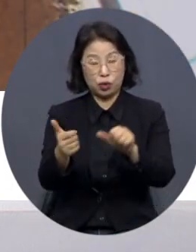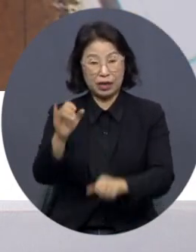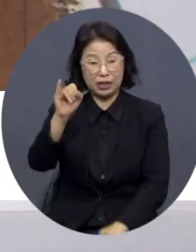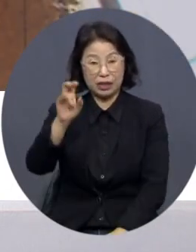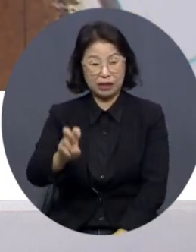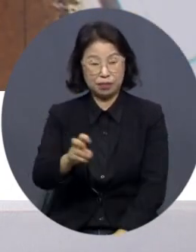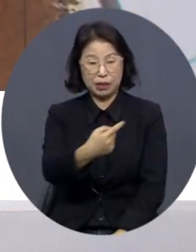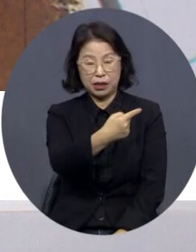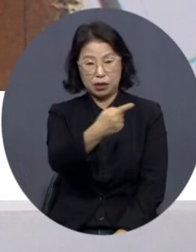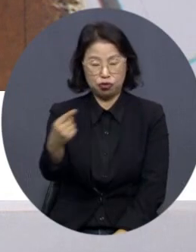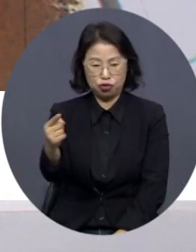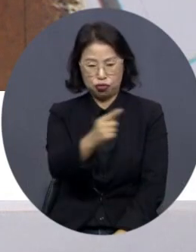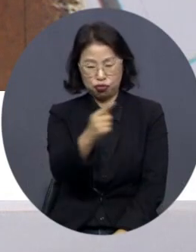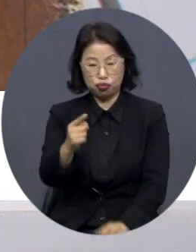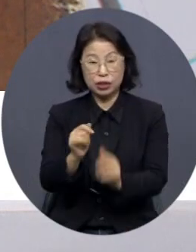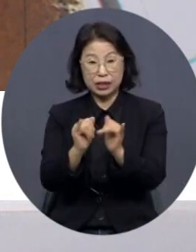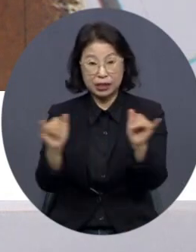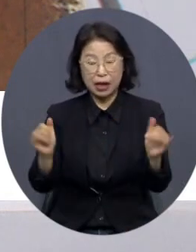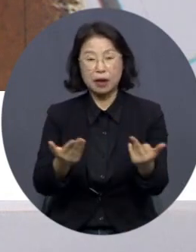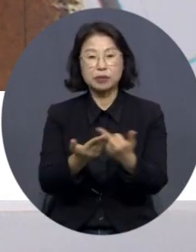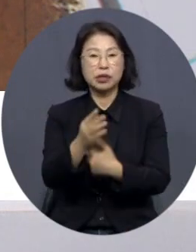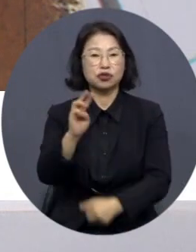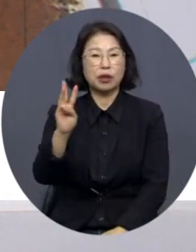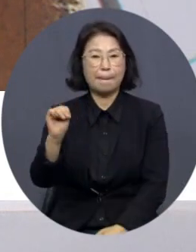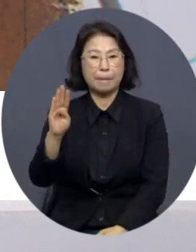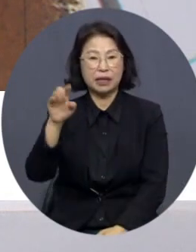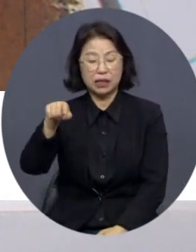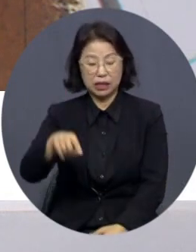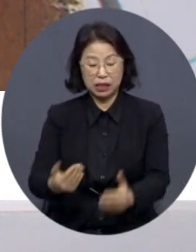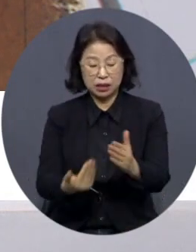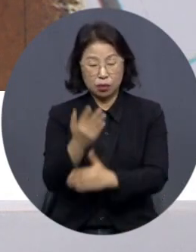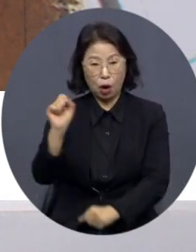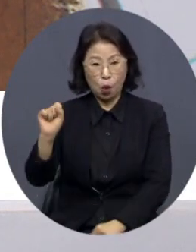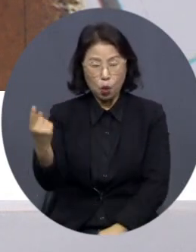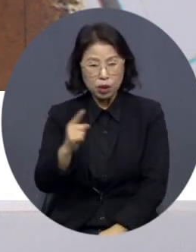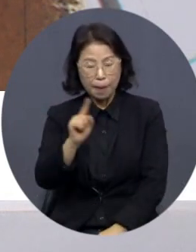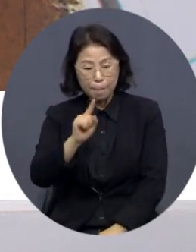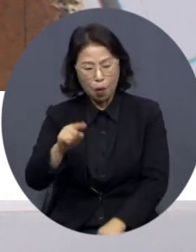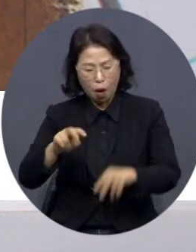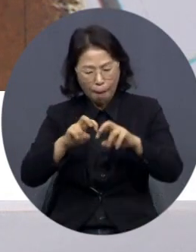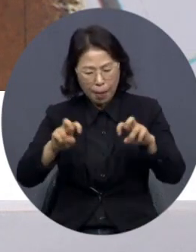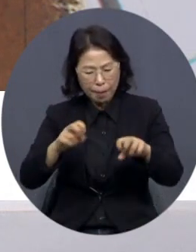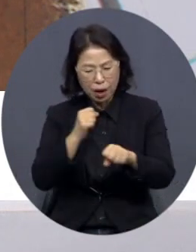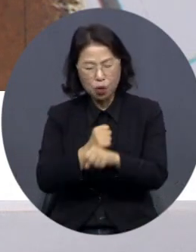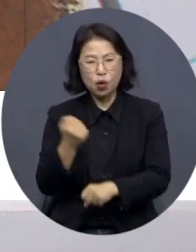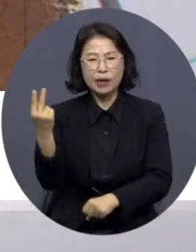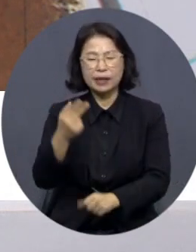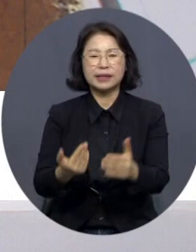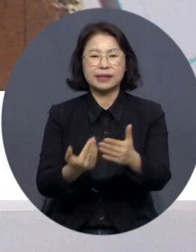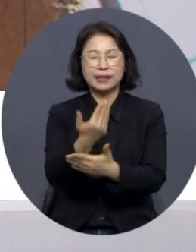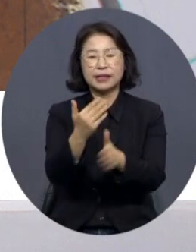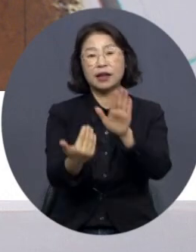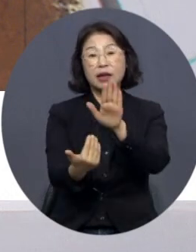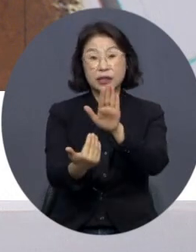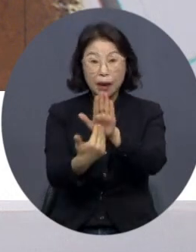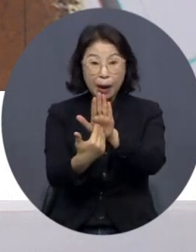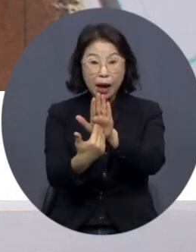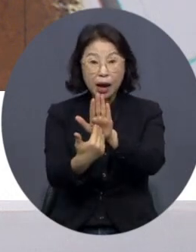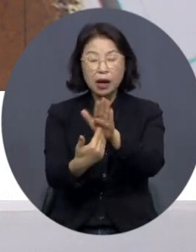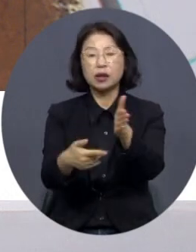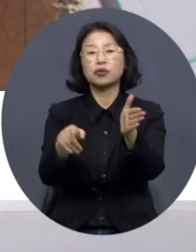소방장 있니다 제주시는 이번 사고의 원인을 짚어보고 또다시 이런 일이 발생하지